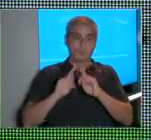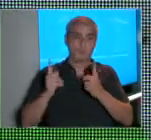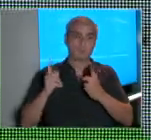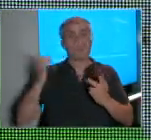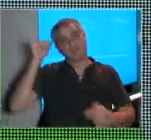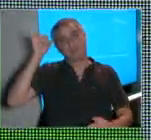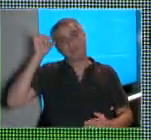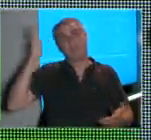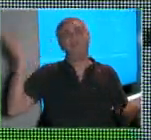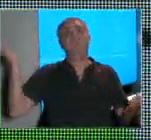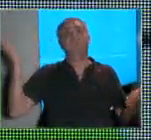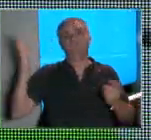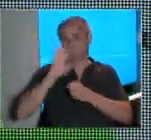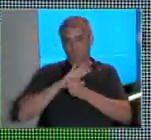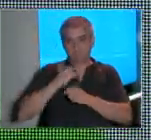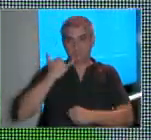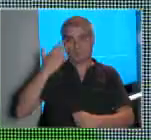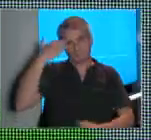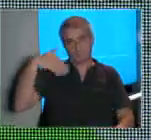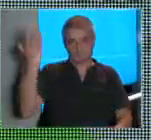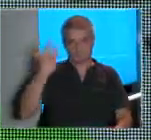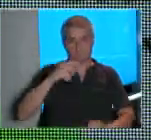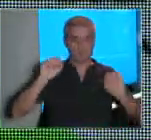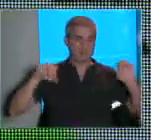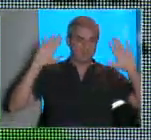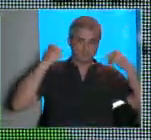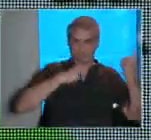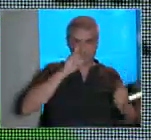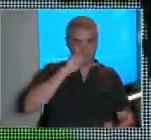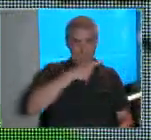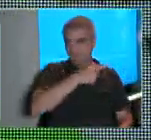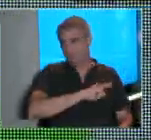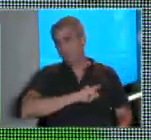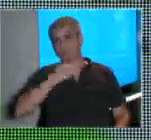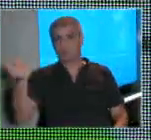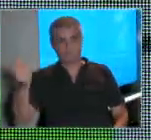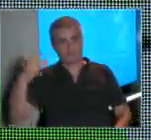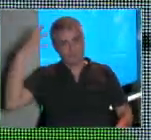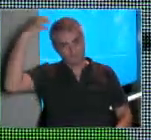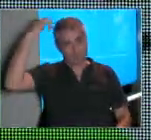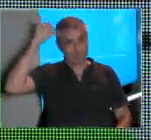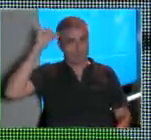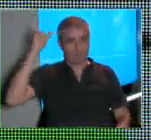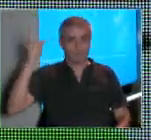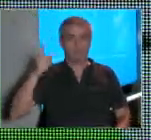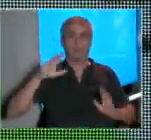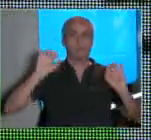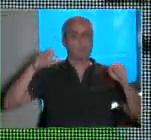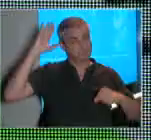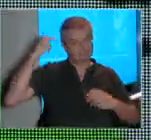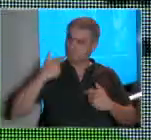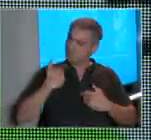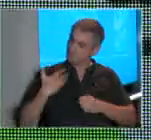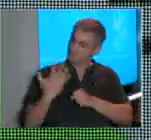אבל הירדנים שוכנעו באותה שיחת טלפון מפורסמת בין נשיא מצרים, גמאל עבד אל-נאצר, למלך ירדן. הנשיא המצרי אמר,